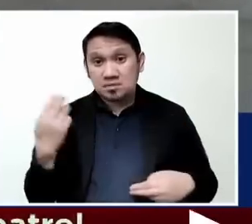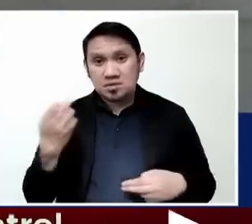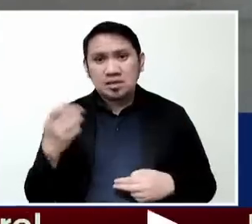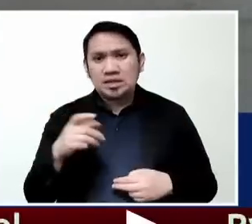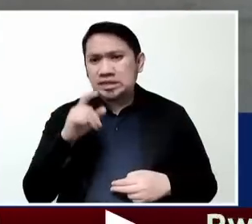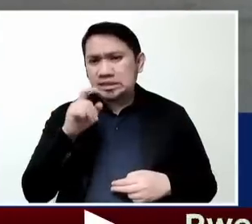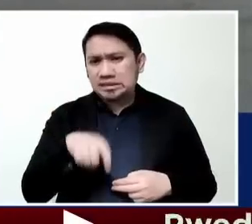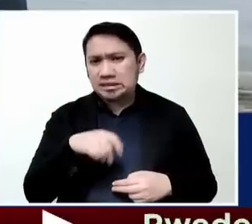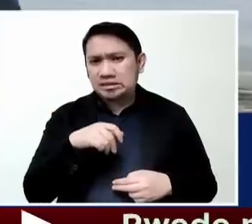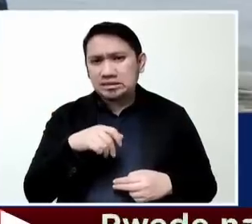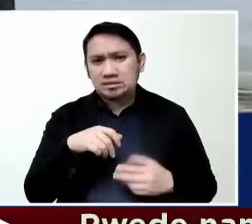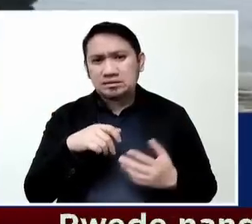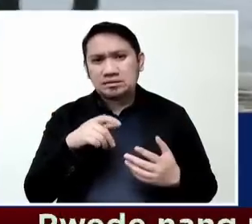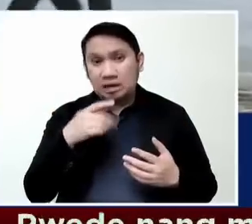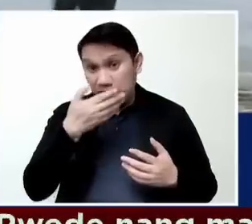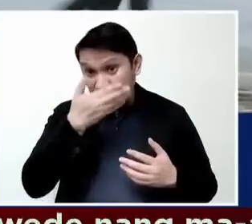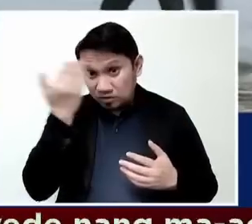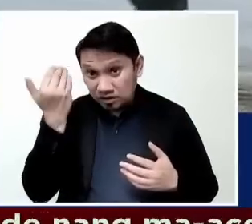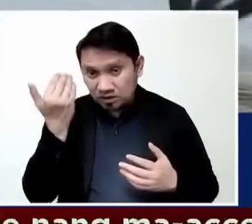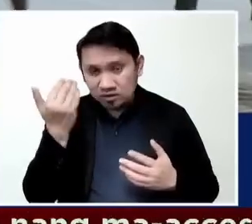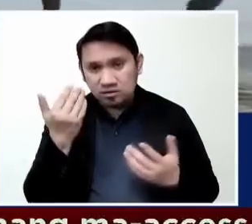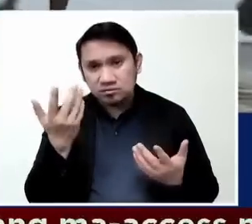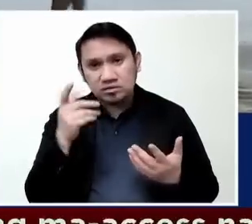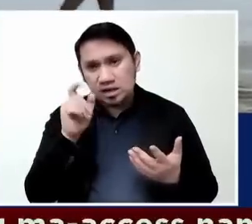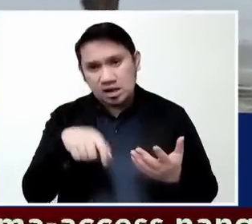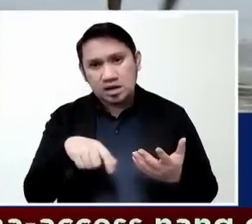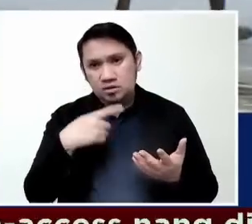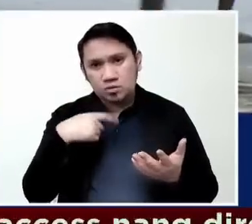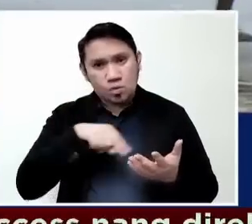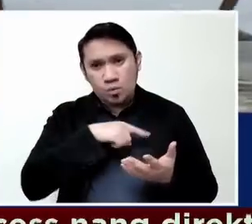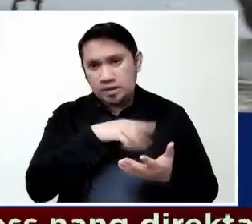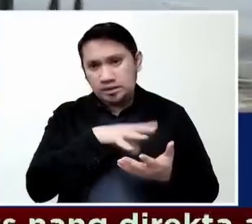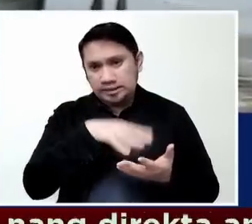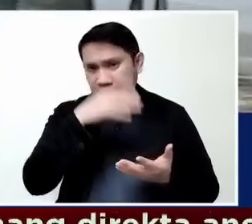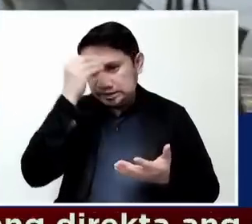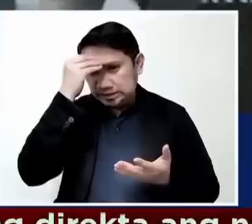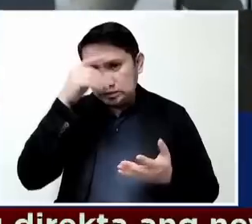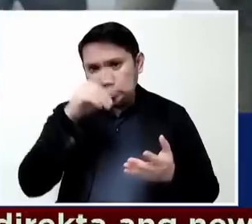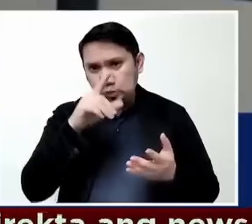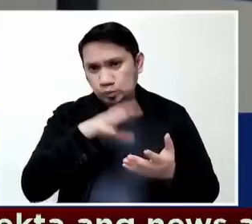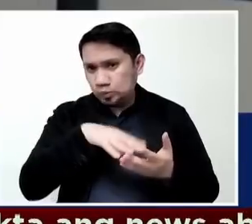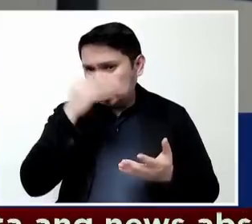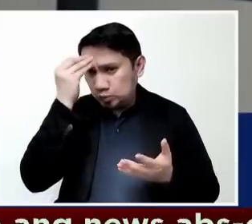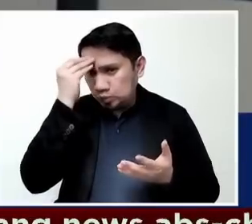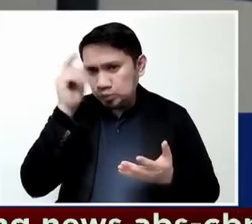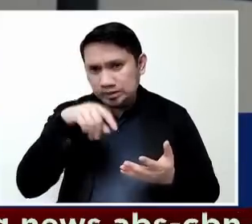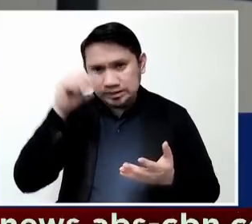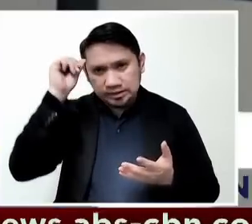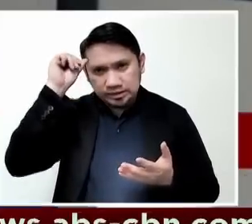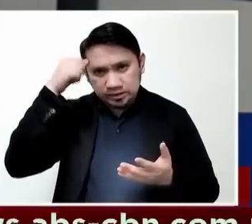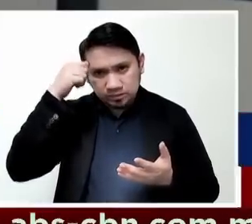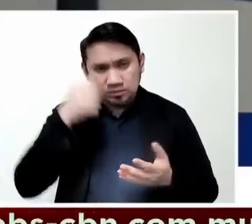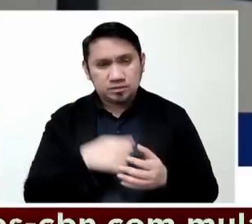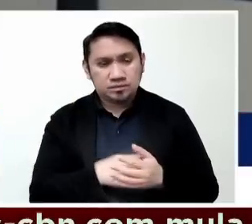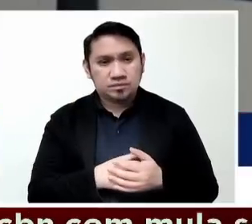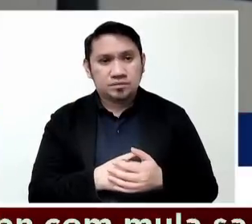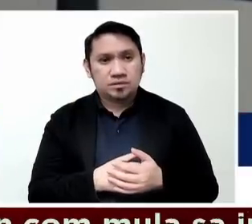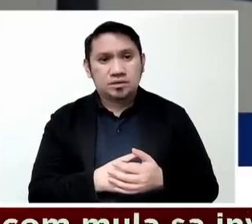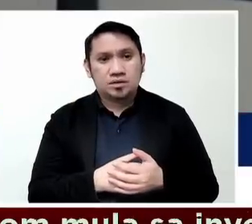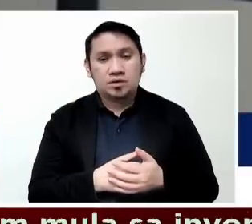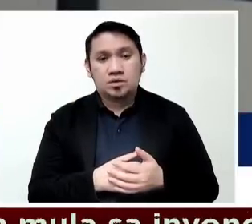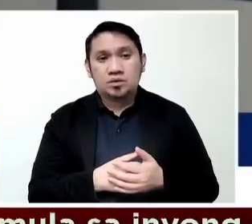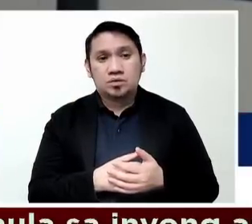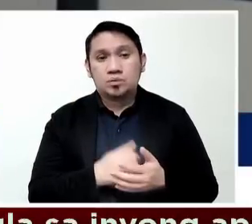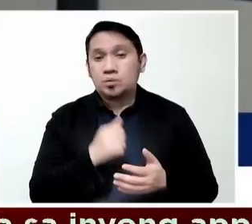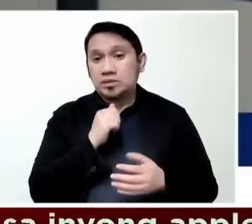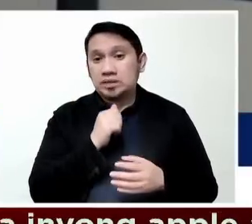nang kalimutan ang lahat ng aral na natutunan sa nakalipas na 3 taon. That the worst thing to do right now is to stop. That is